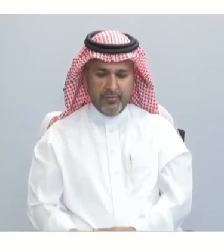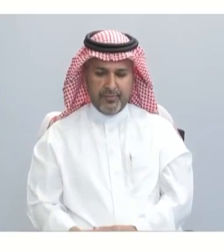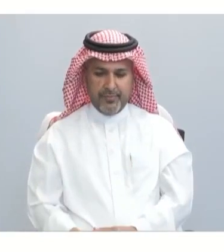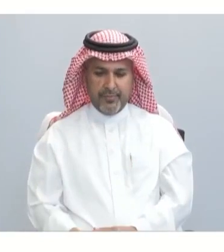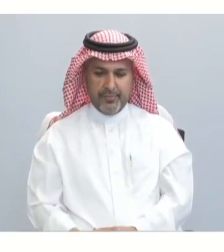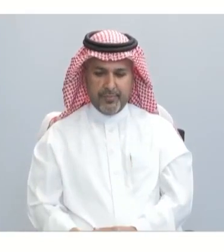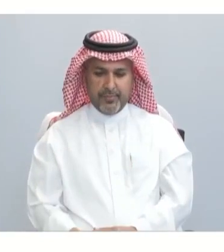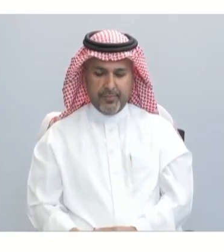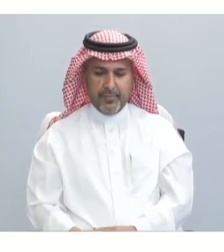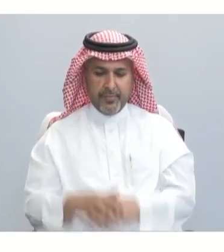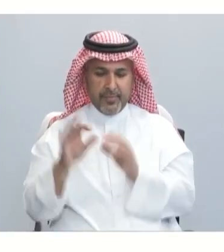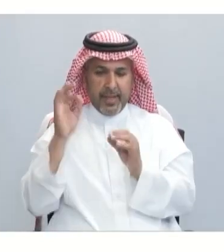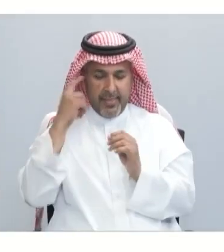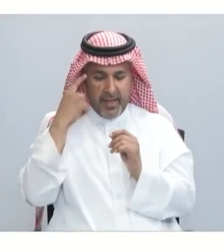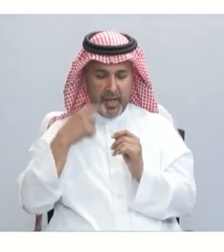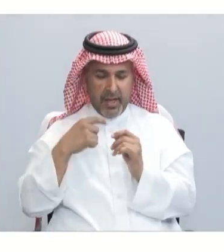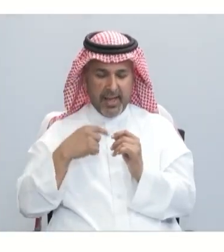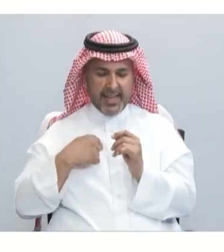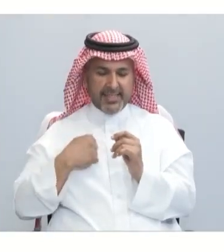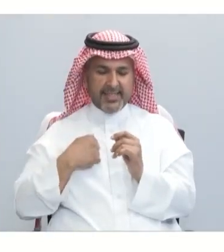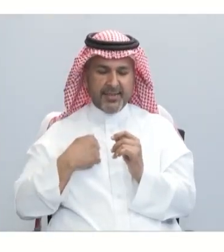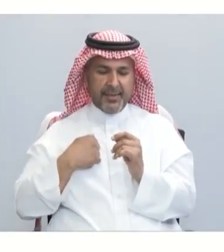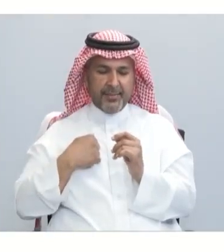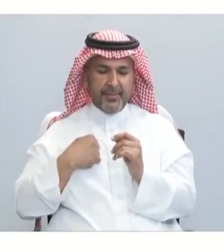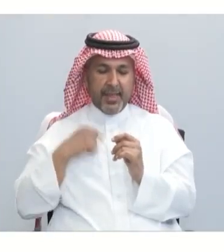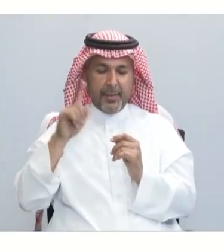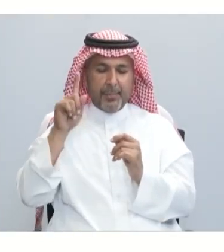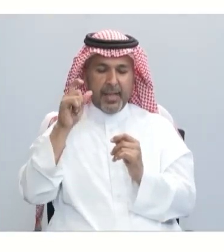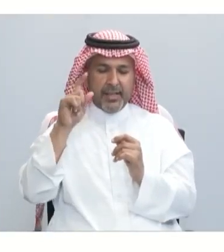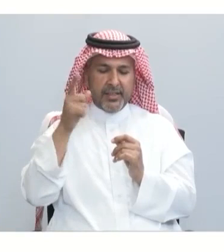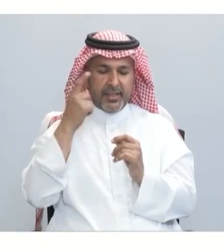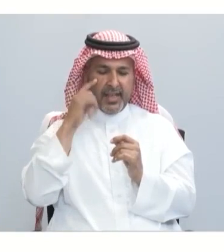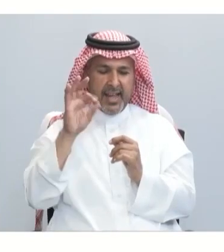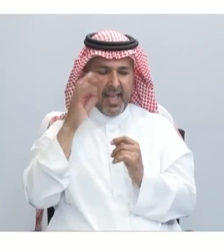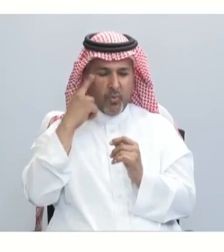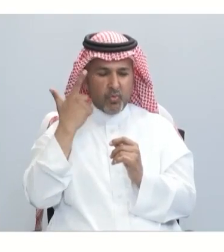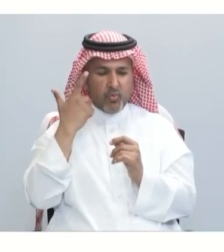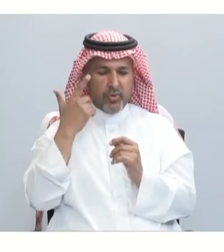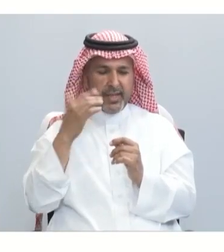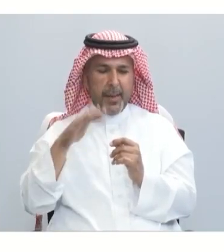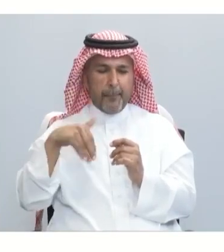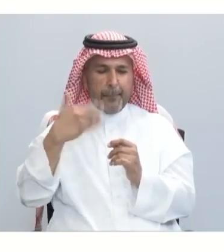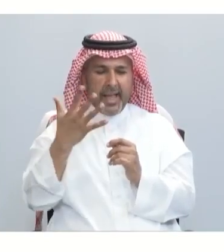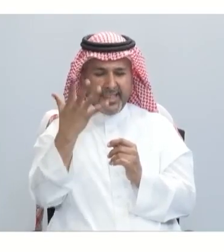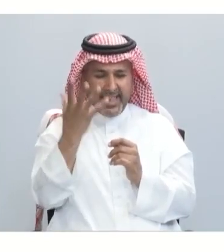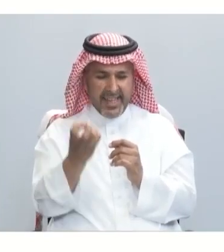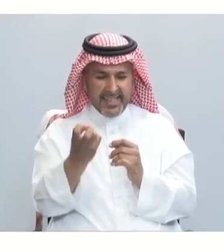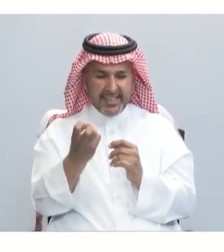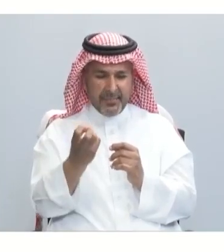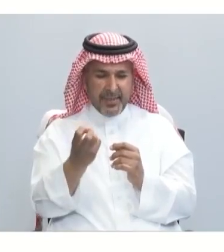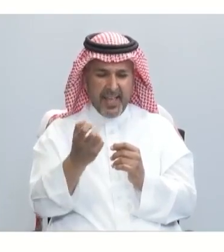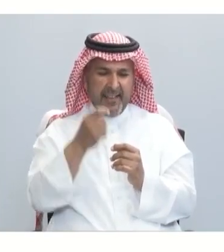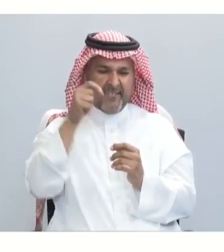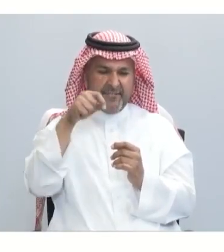الان بدر استعمل القسيمه بعد الخصم القسيمه